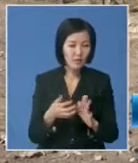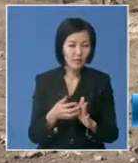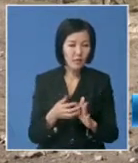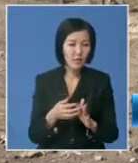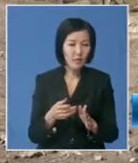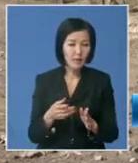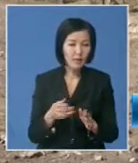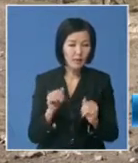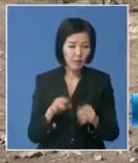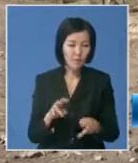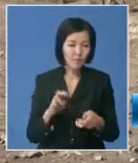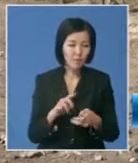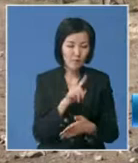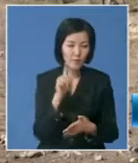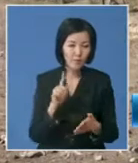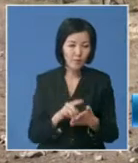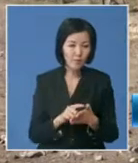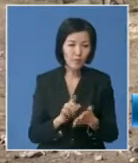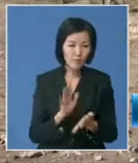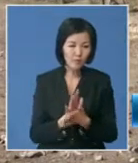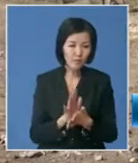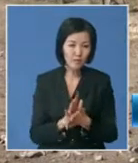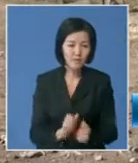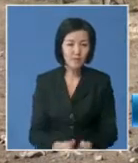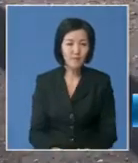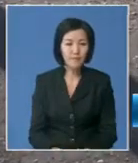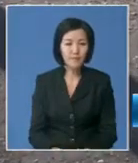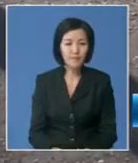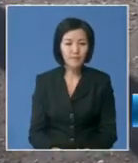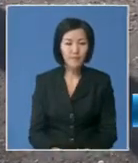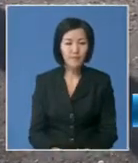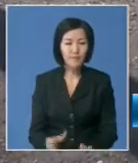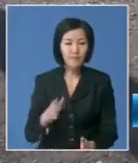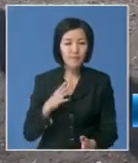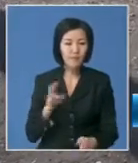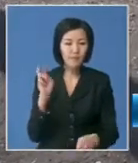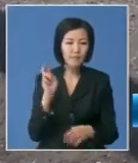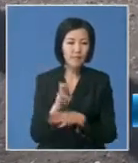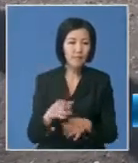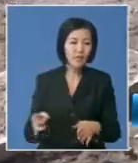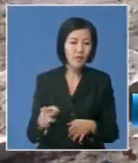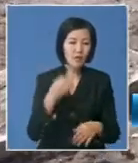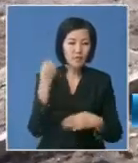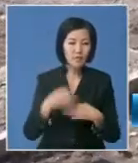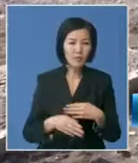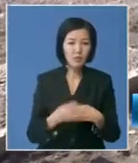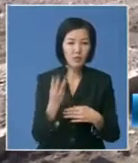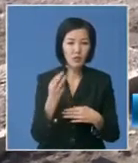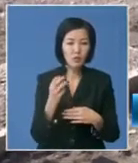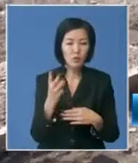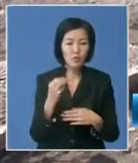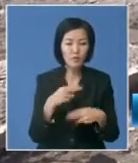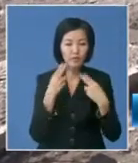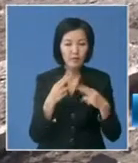не менее мы решим вопрос связанный со стихийной свалкой побывали члены комиссии в районном центре шарджи особое внимание